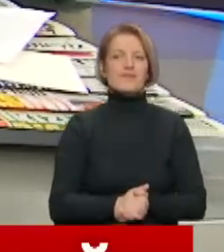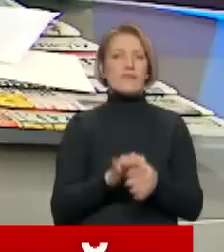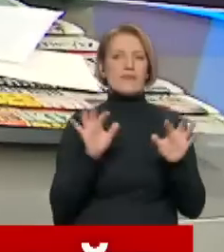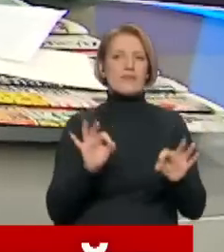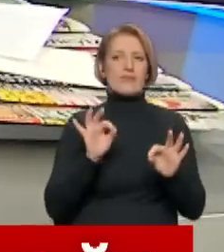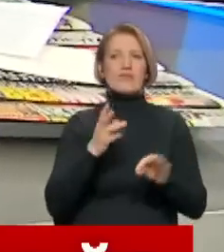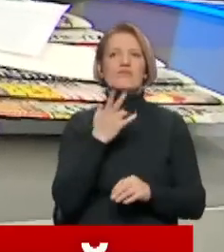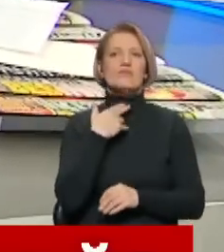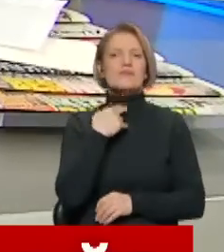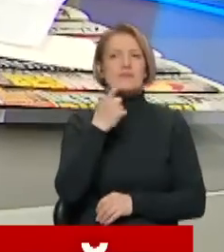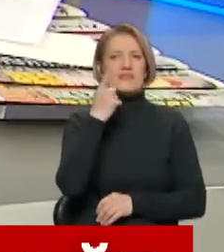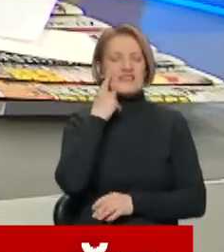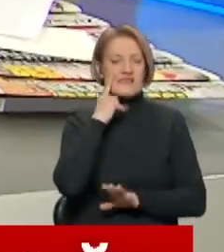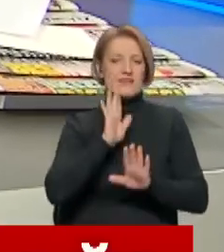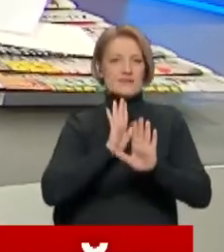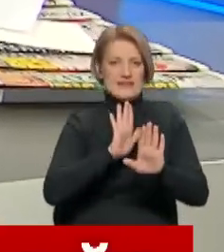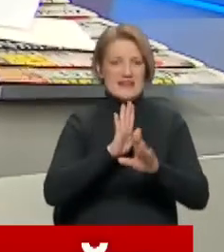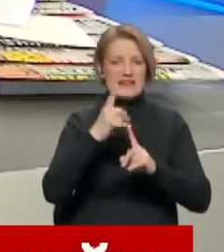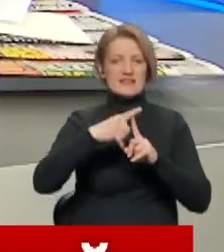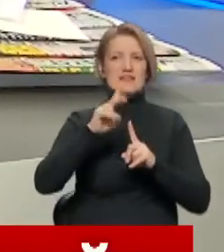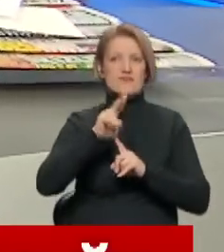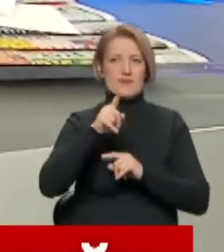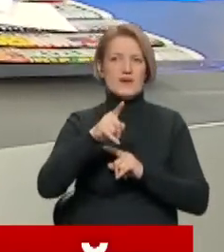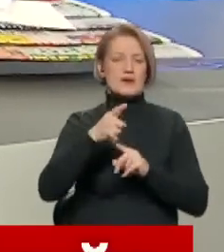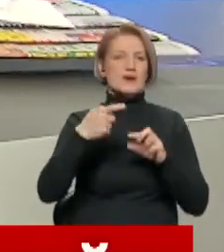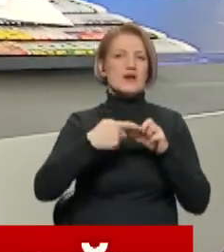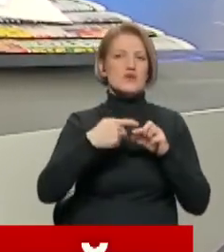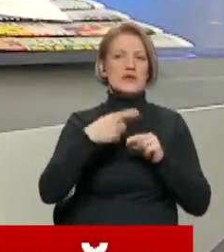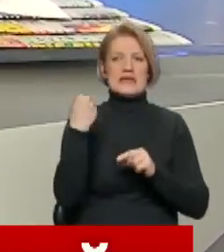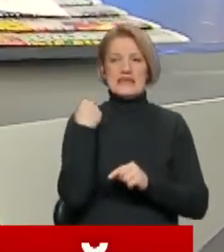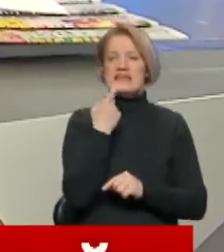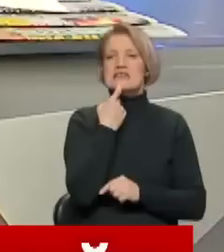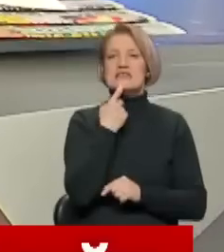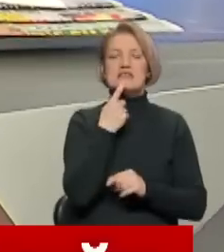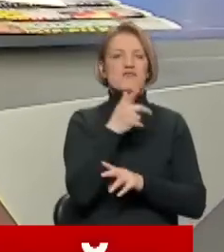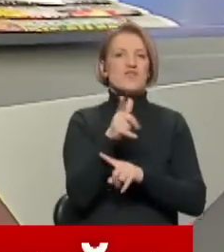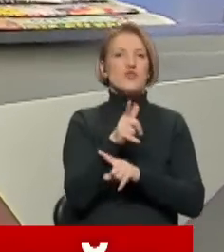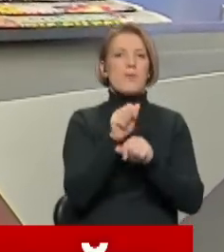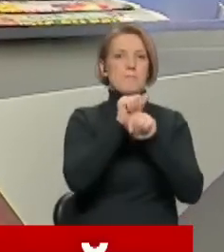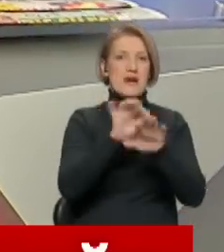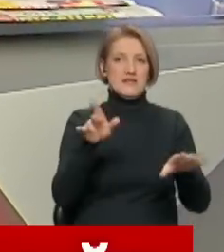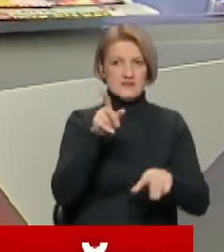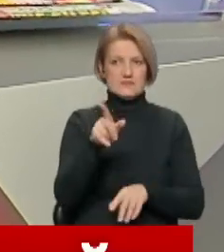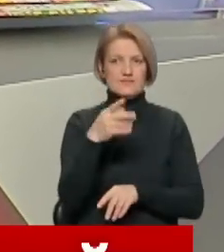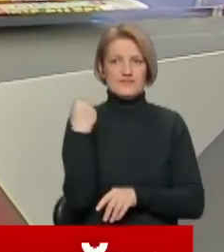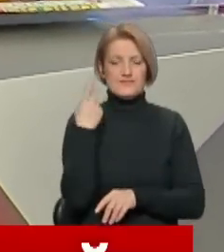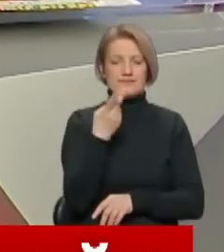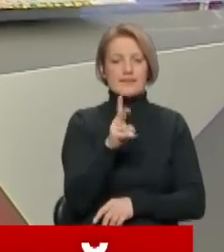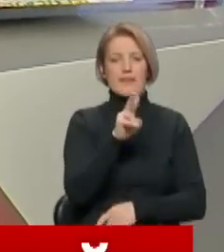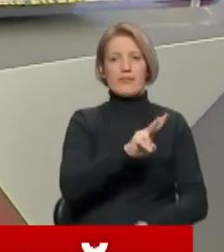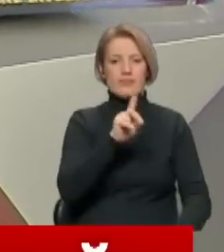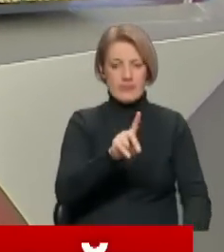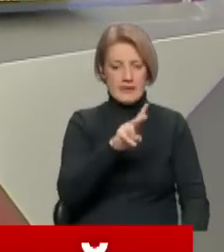de Rusya devlet destekli televizyon kanalı Reşat today bir yeni yıl videosu yayınladı bu yeni yıl videosunda işte